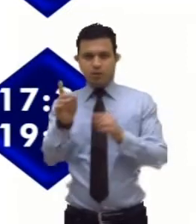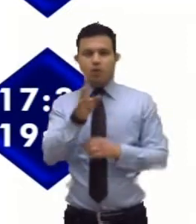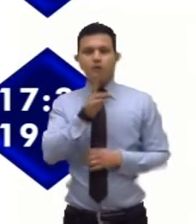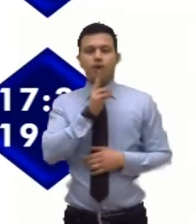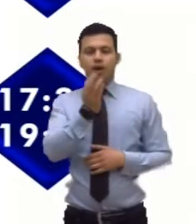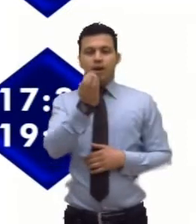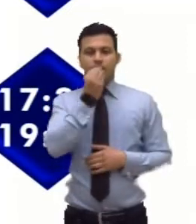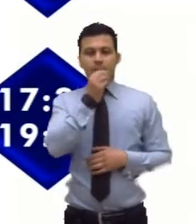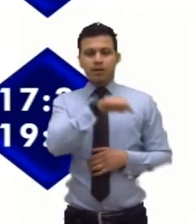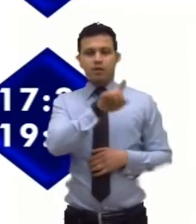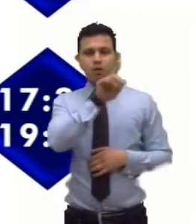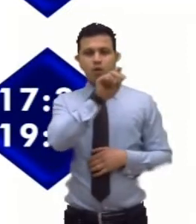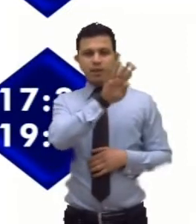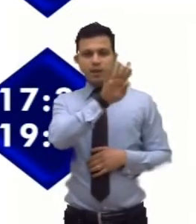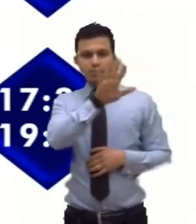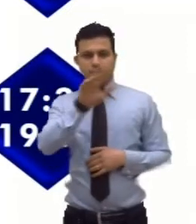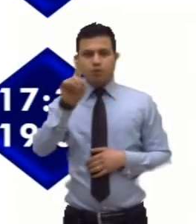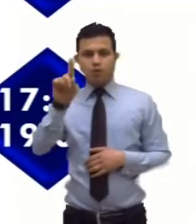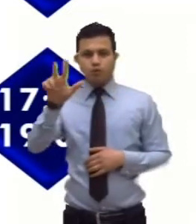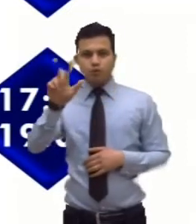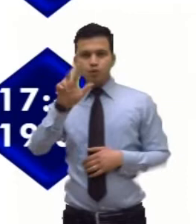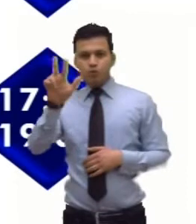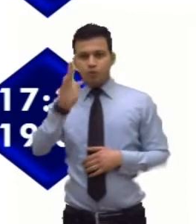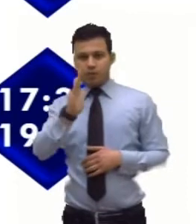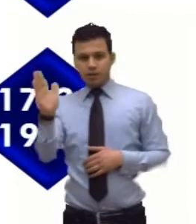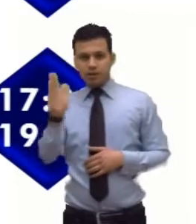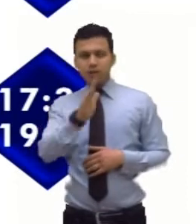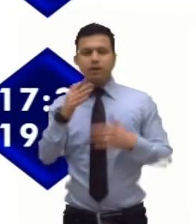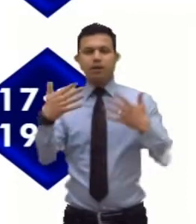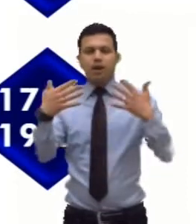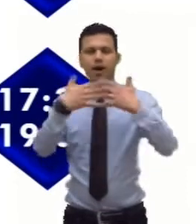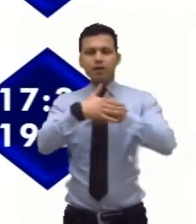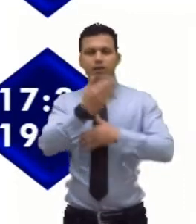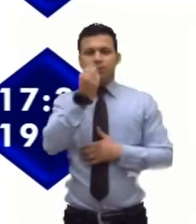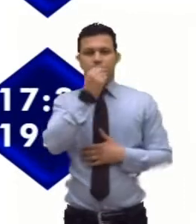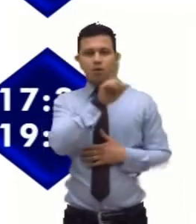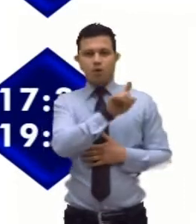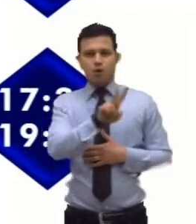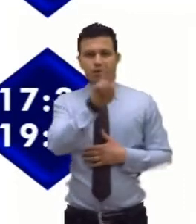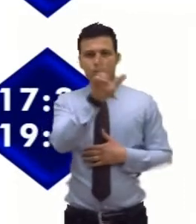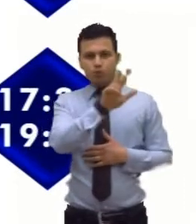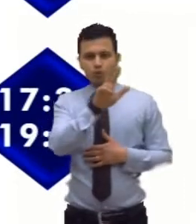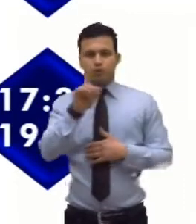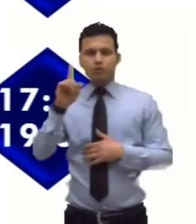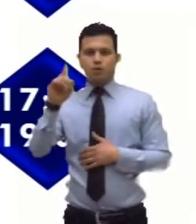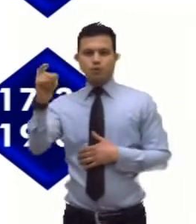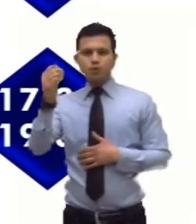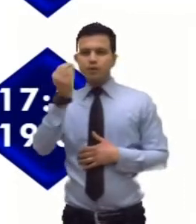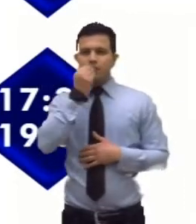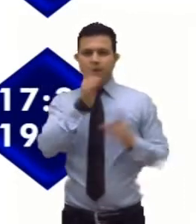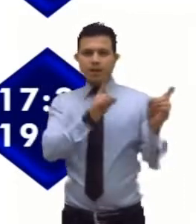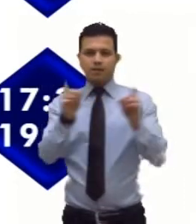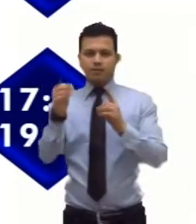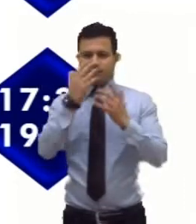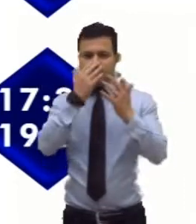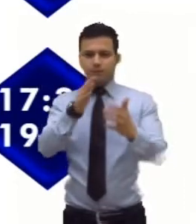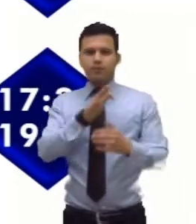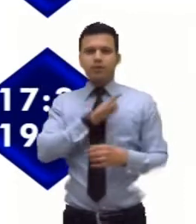arası, öğle yemeği 11.45-13.30 arası, akşam yemeği 17.30-19 saatleri